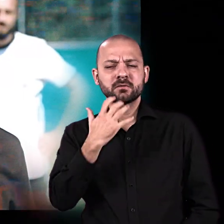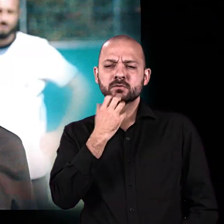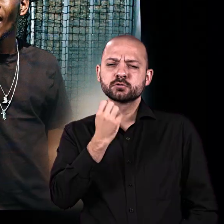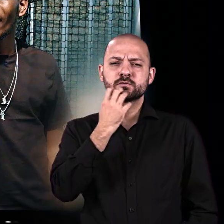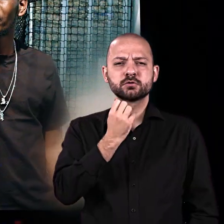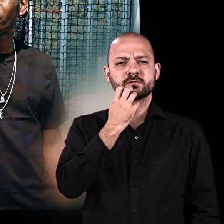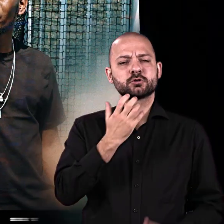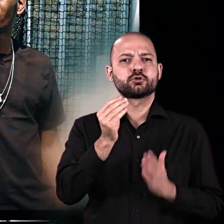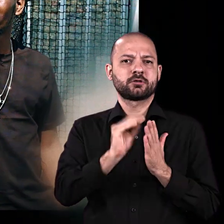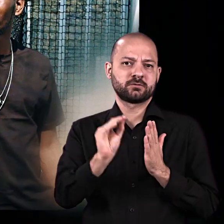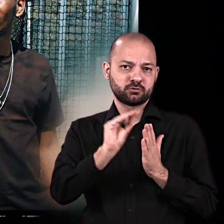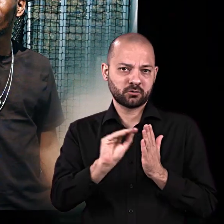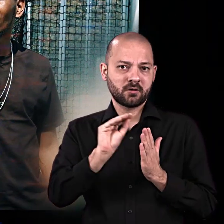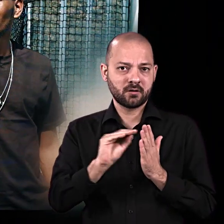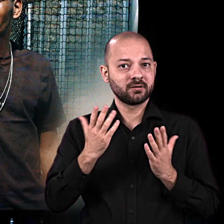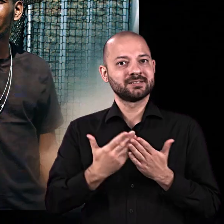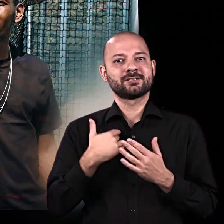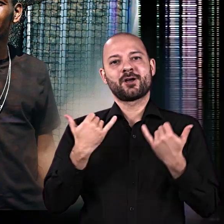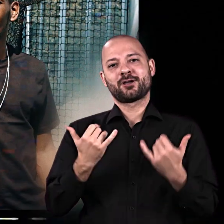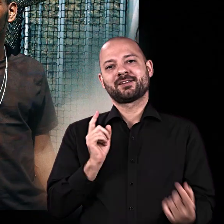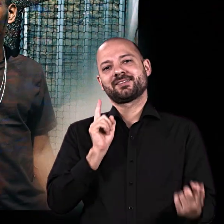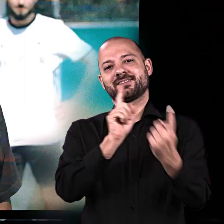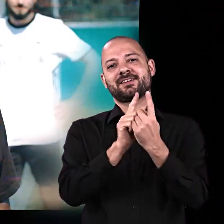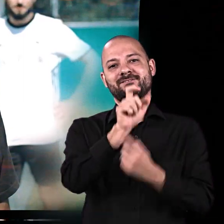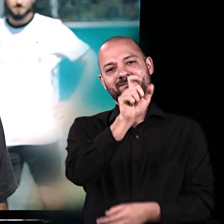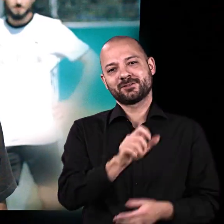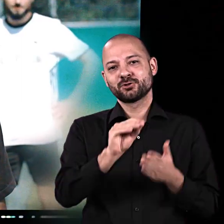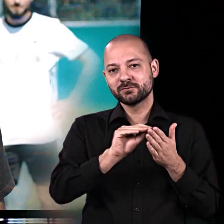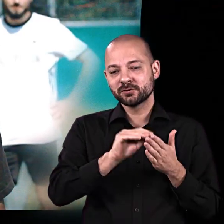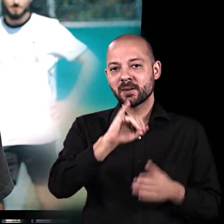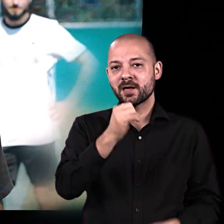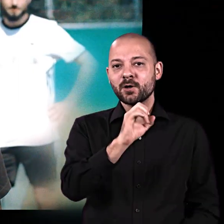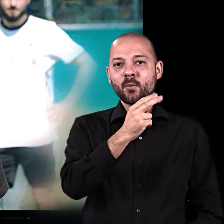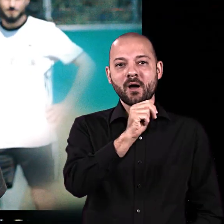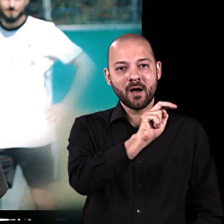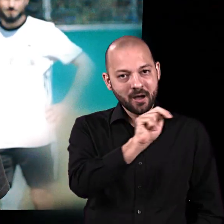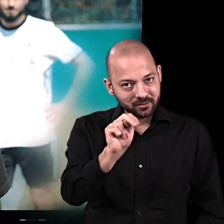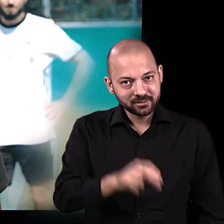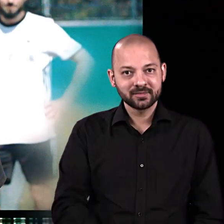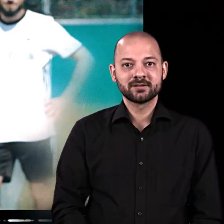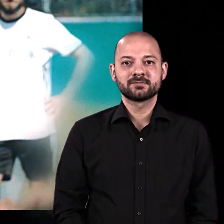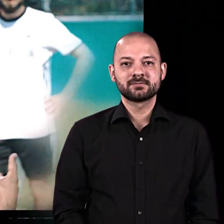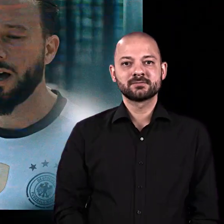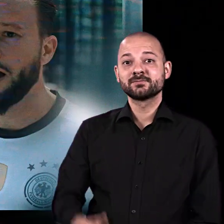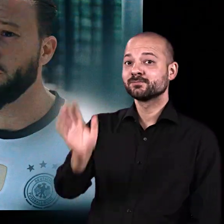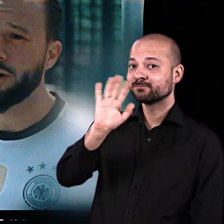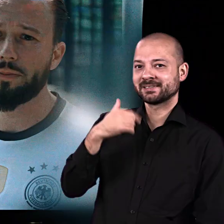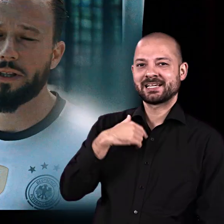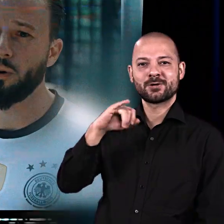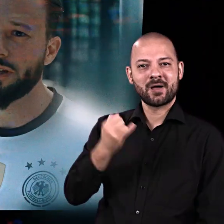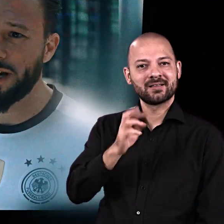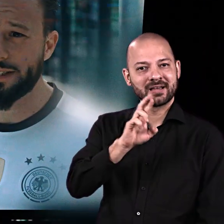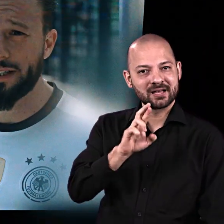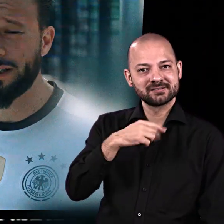aufgewachsen. Als Junge wollte ich immer Schriftsteller werden. Deswegen treffe ich mich heute mit einem Schriftsteller, Johann. Hallo,